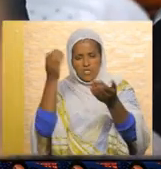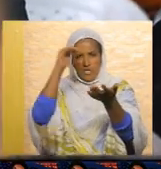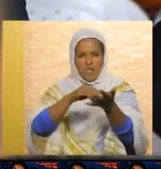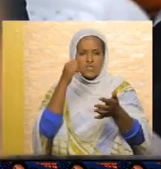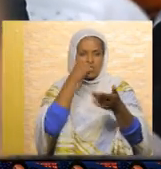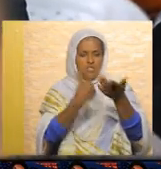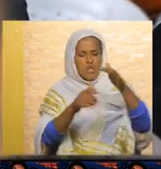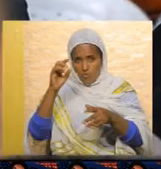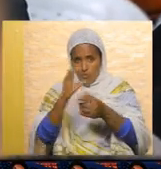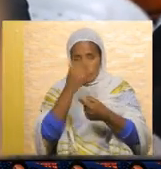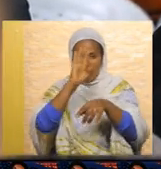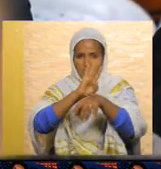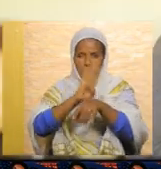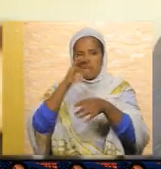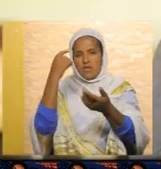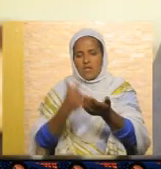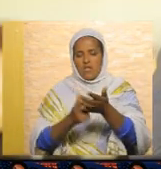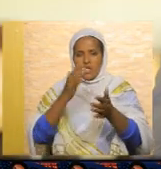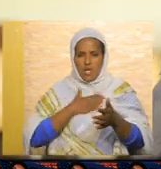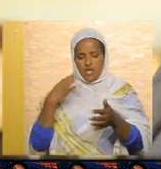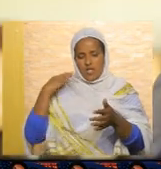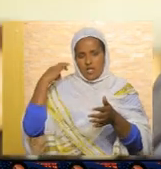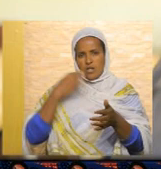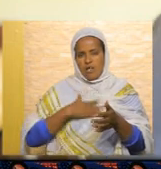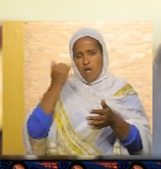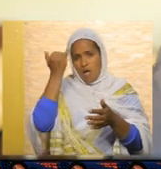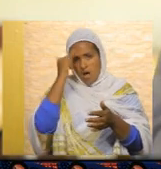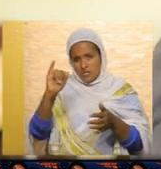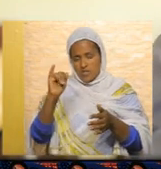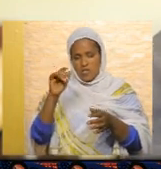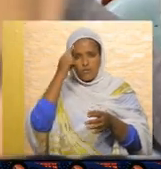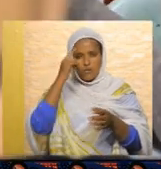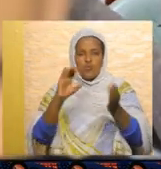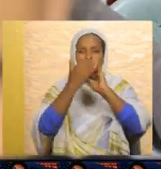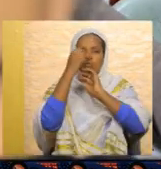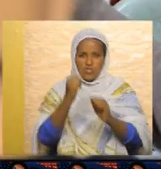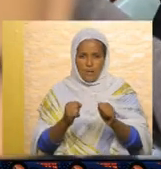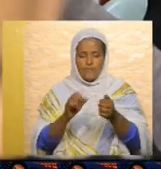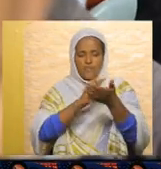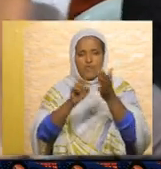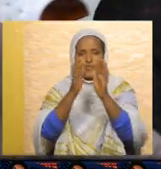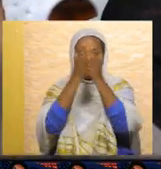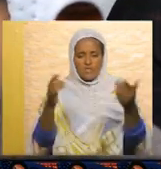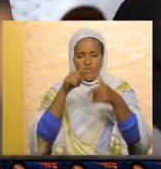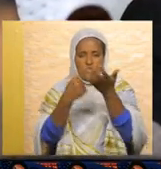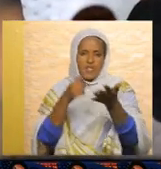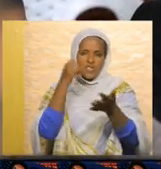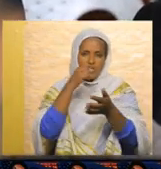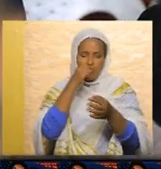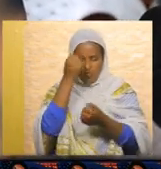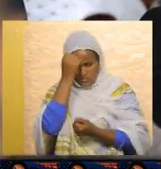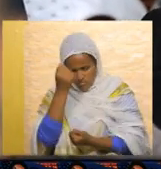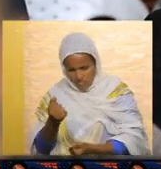ጋር የበታችነት ስሜት ይሰብካል። የኔ የግለሰብ አስተያየት ወይም አስተሳሰብ ሊሆን ይችላል። ቅዱስ መጽሐፍ ስለ ሴቶች ተገዥነት